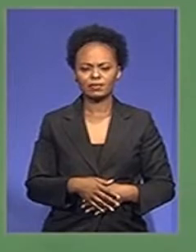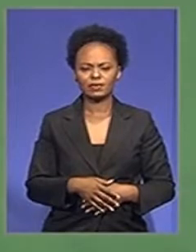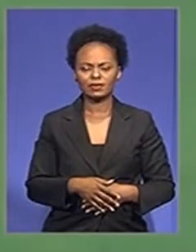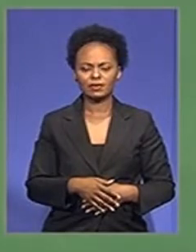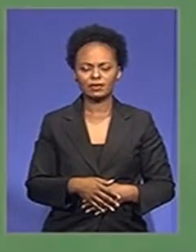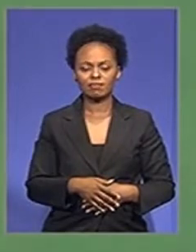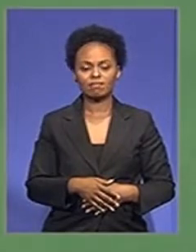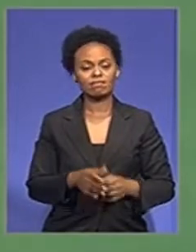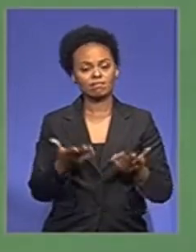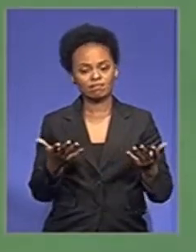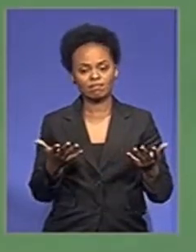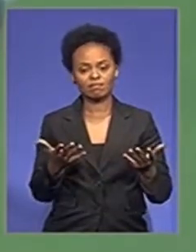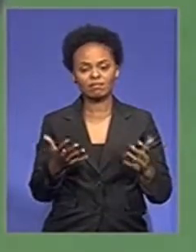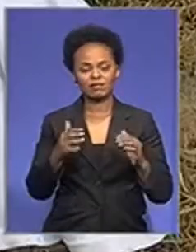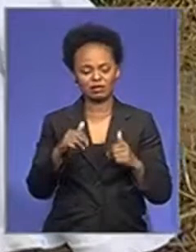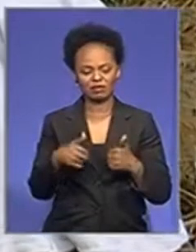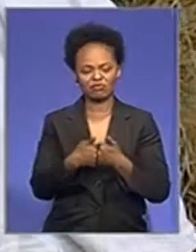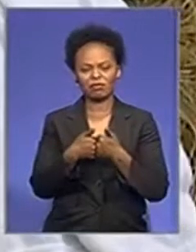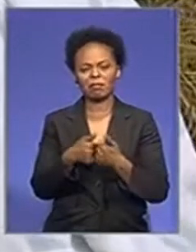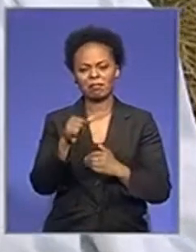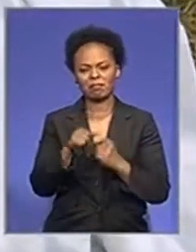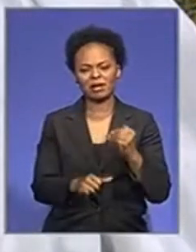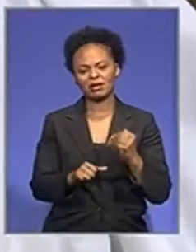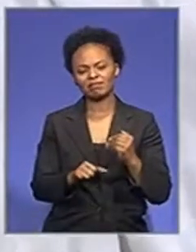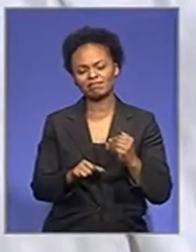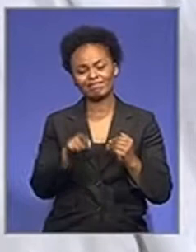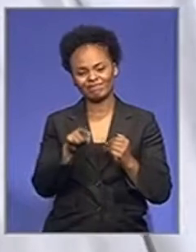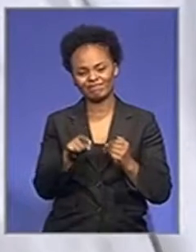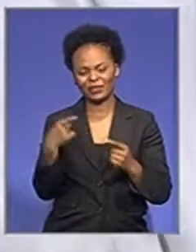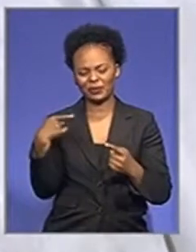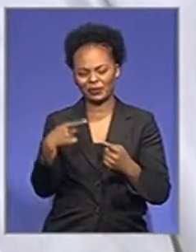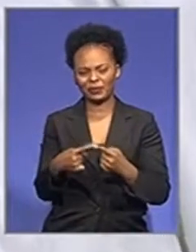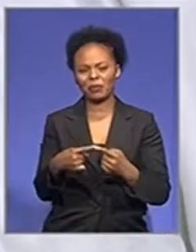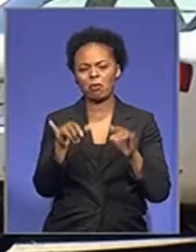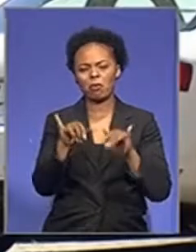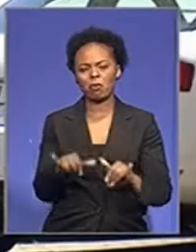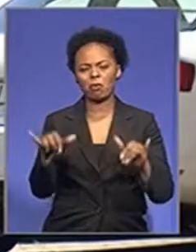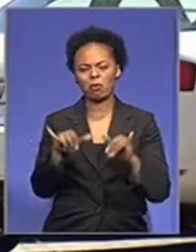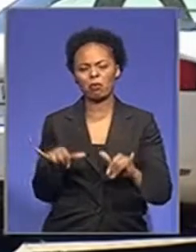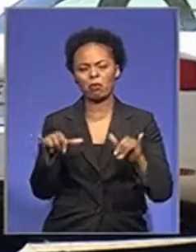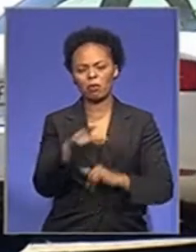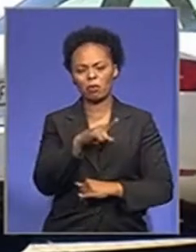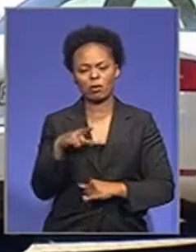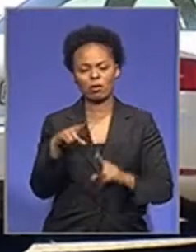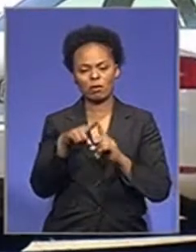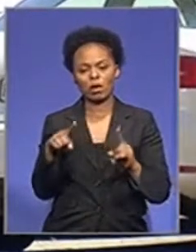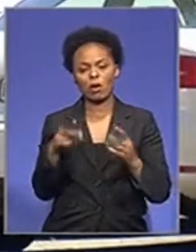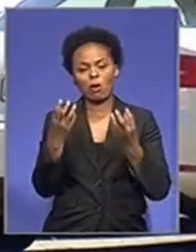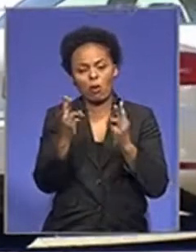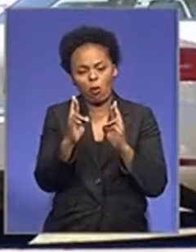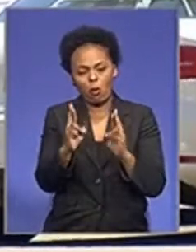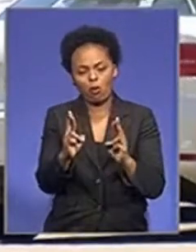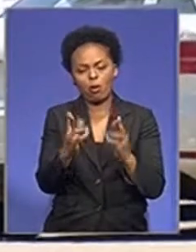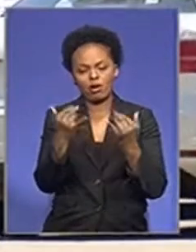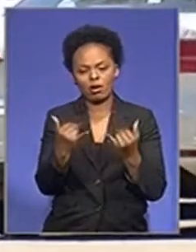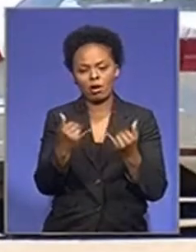gape dikgwedi ke tše seswai efela go dumelwa ge nnete e tlo tšwela phatlalatša go se